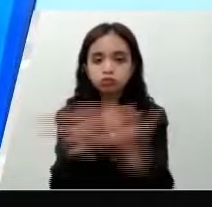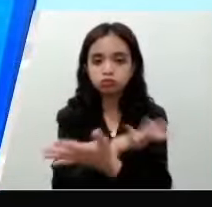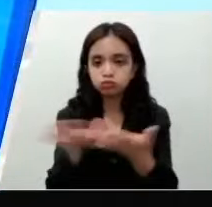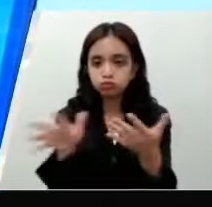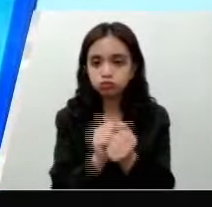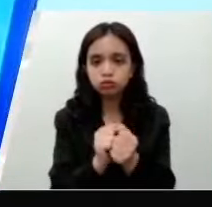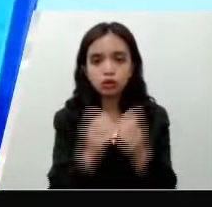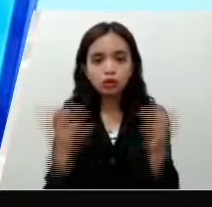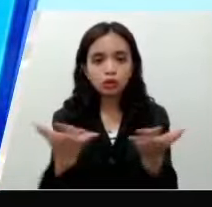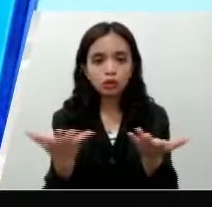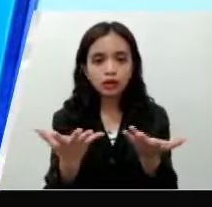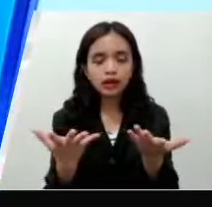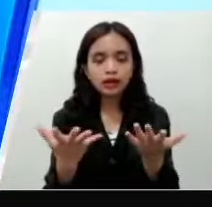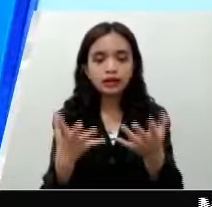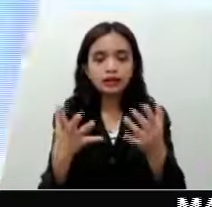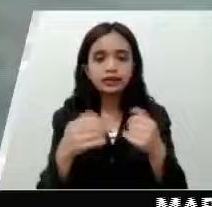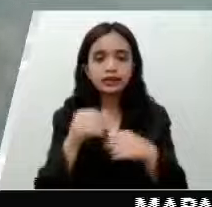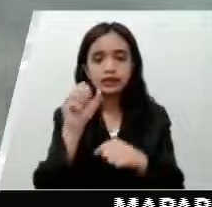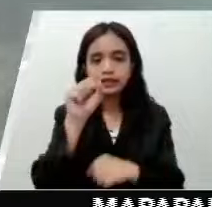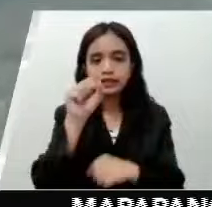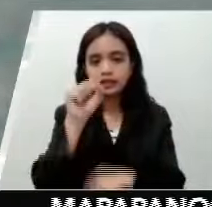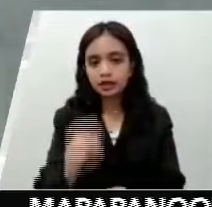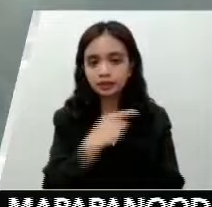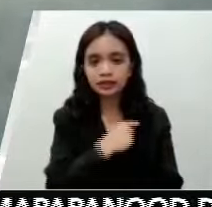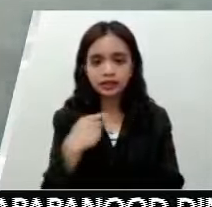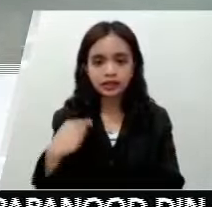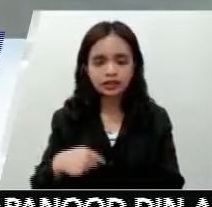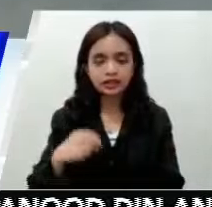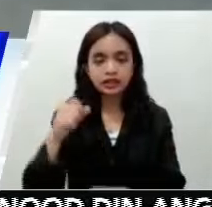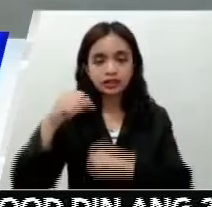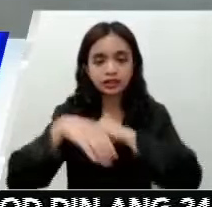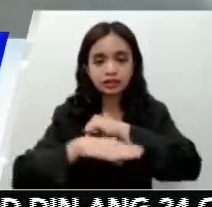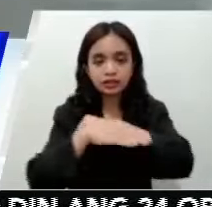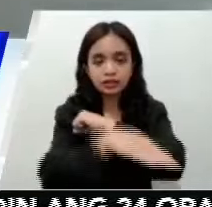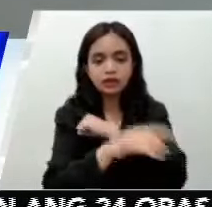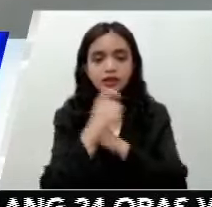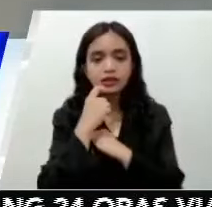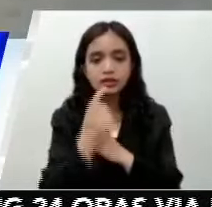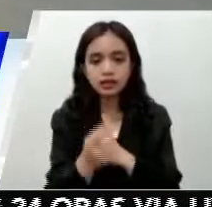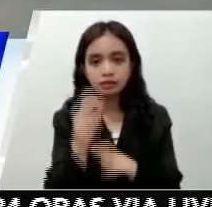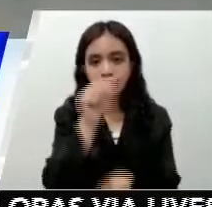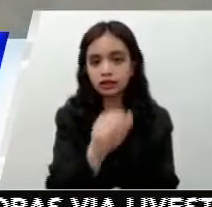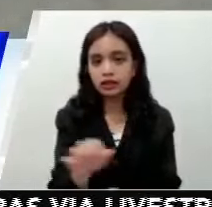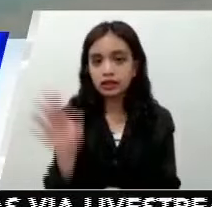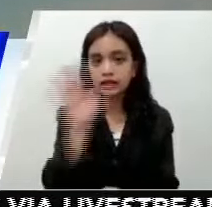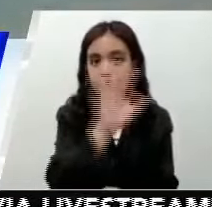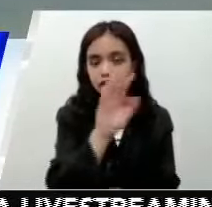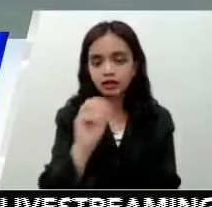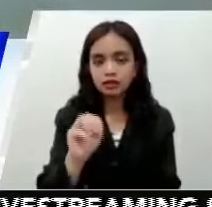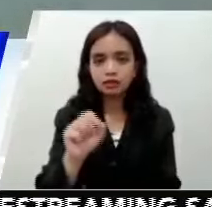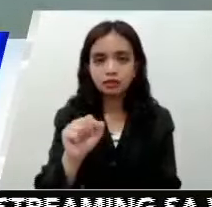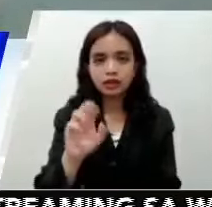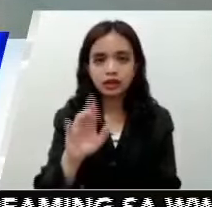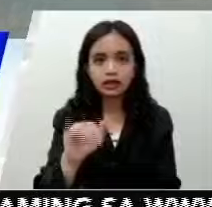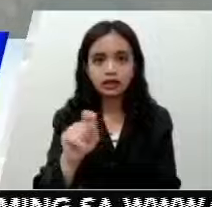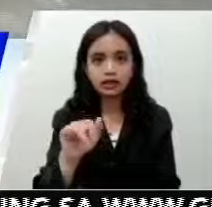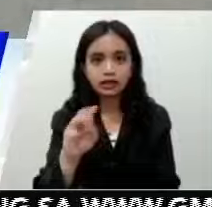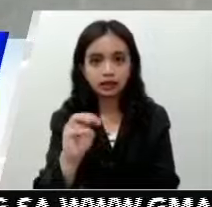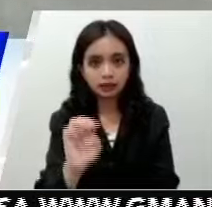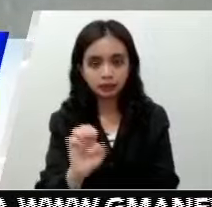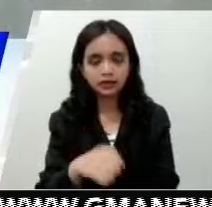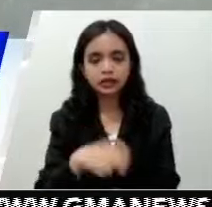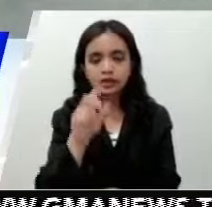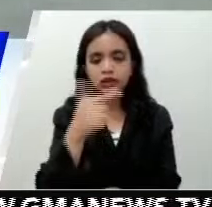mga bahura sa South China Sea. Ayon kasi sa Asia Maritime Transparency Initiative o AMTI, mahigit 21,000